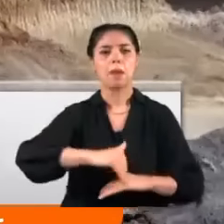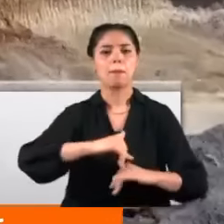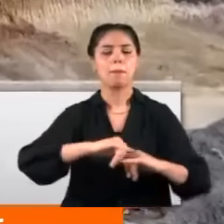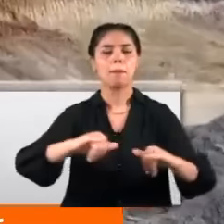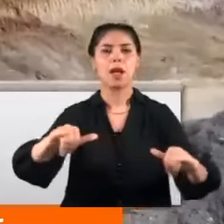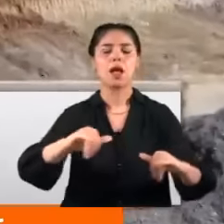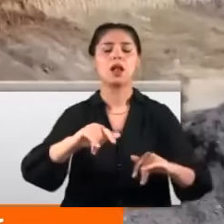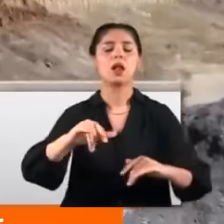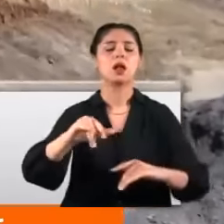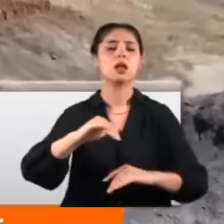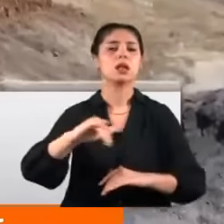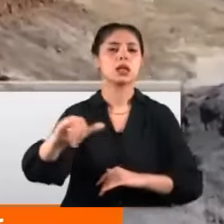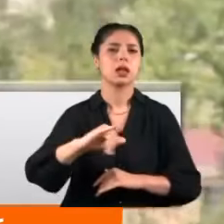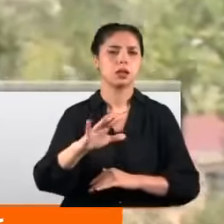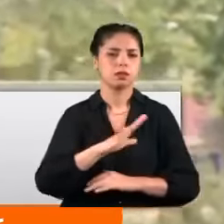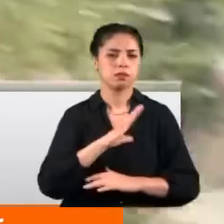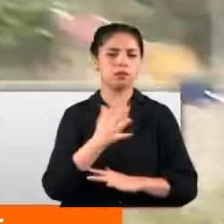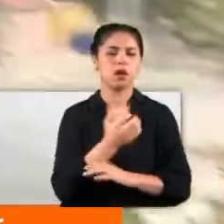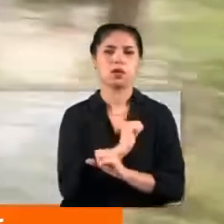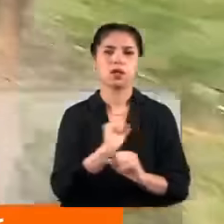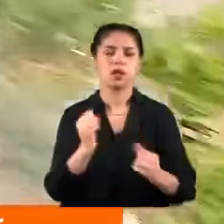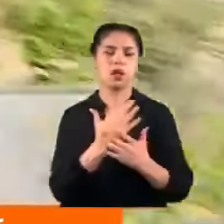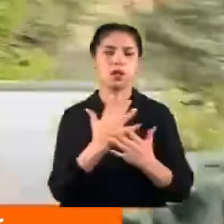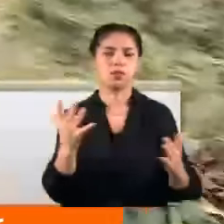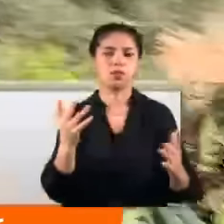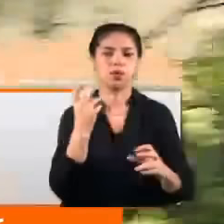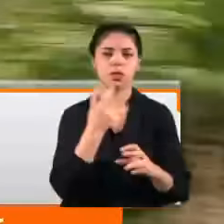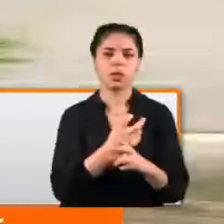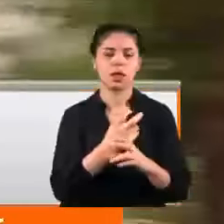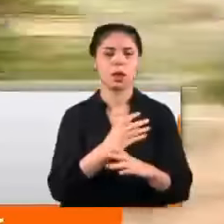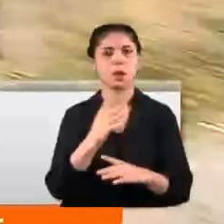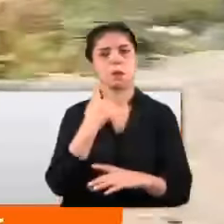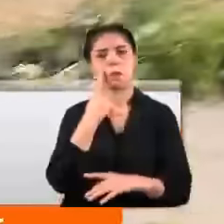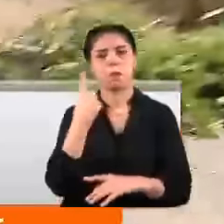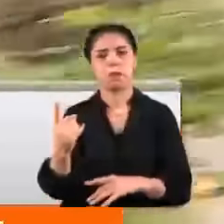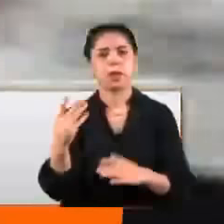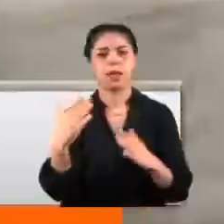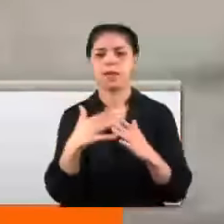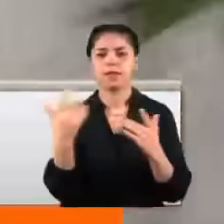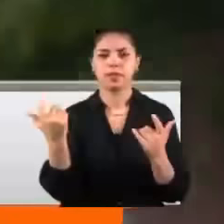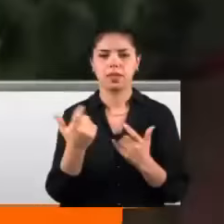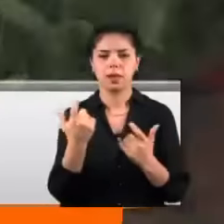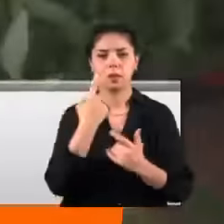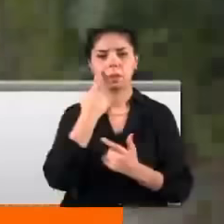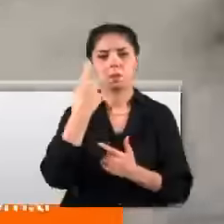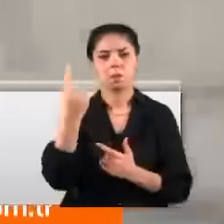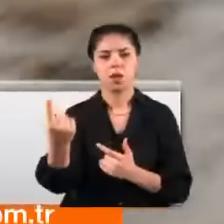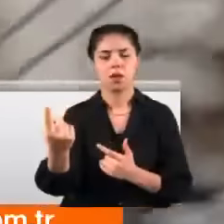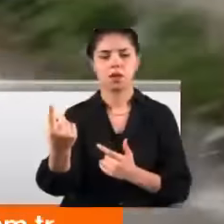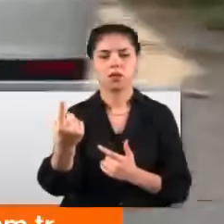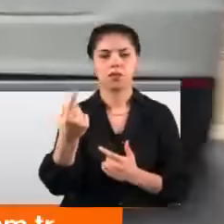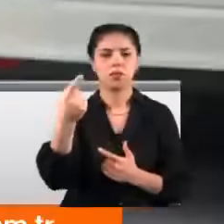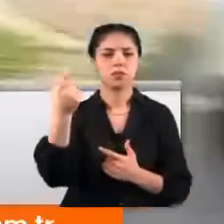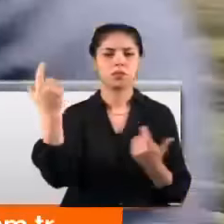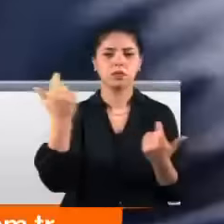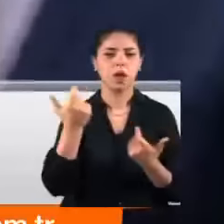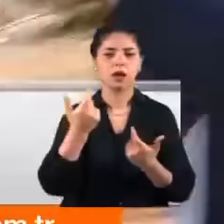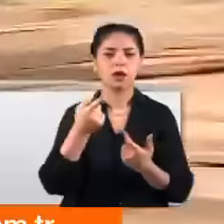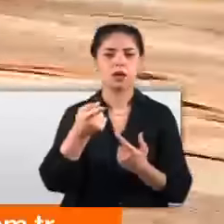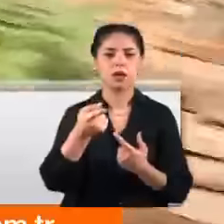Yani facia an meselesi. Tehlikeyi bir de ters açıdan gösterelim. Evler nerede? Evler işte burada. Taş ocağının sınırı